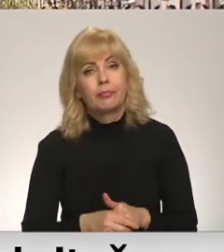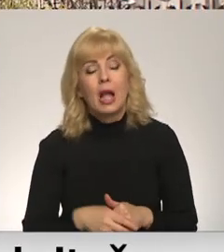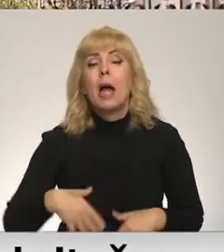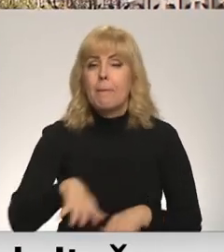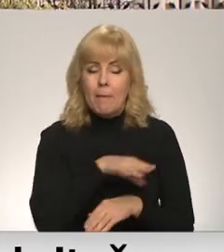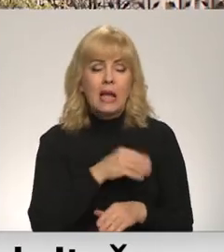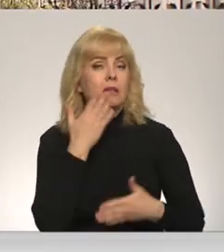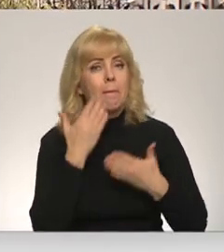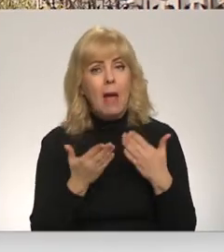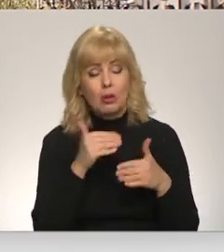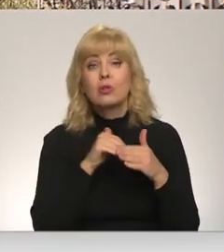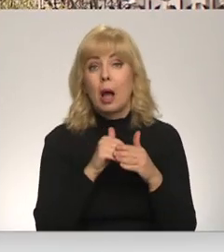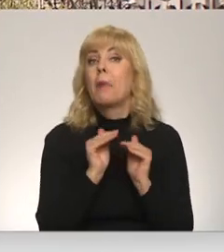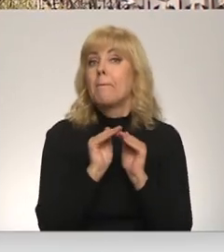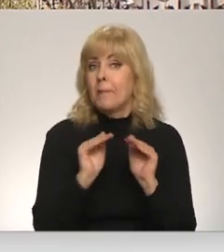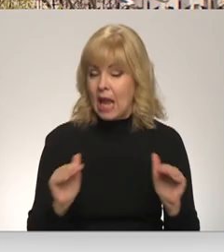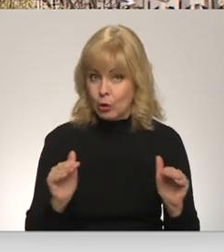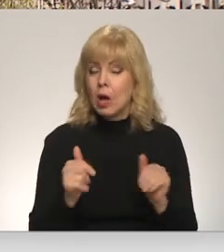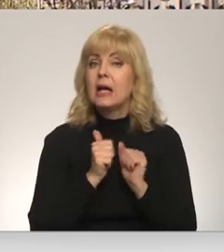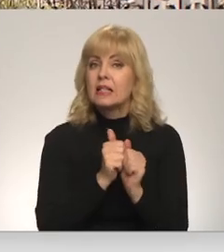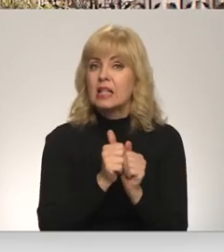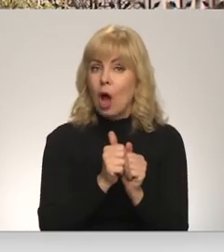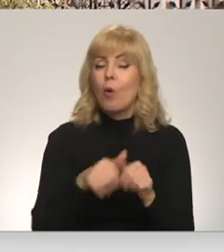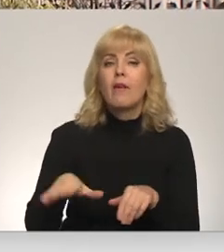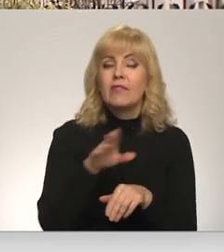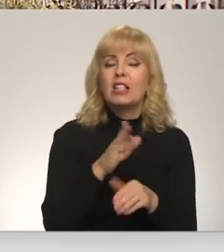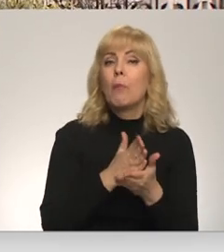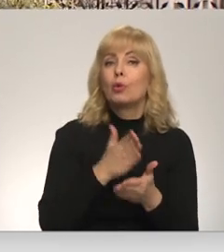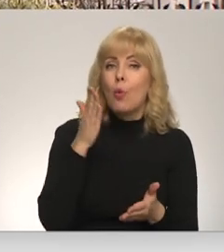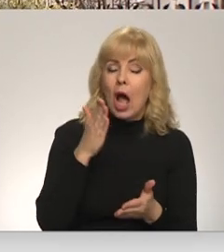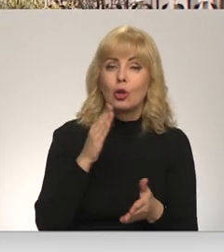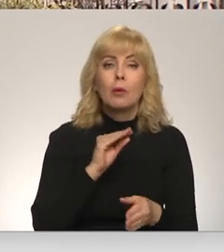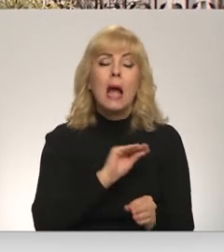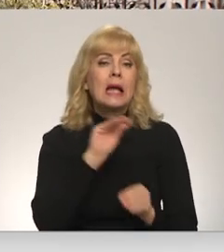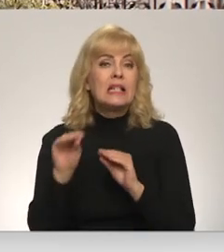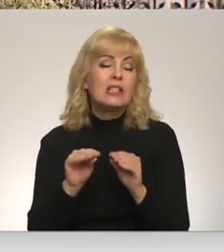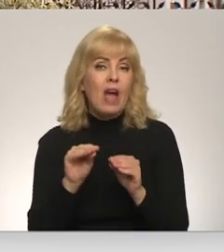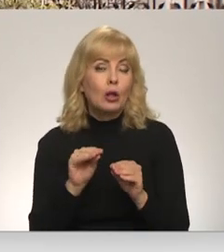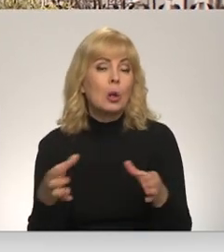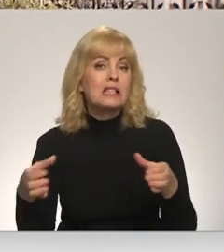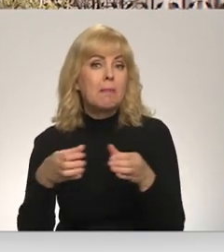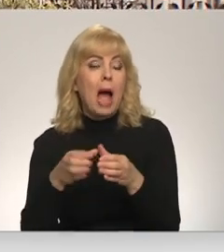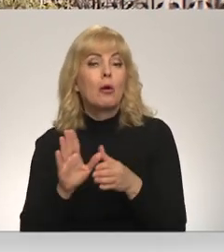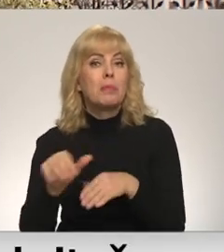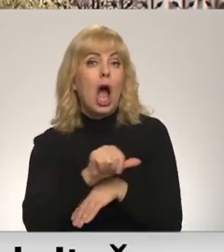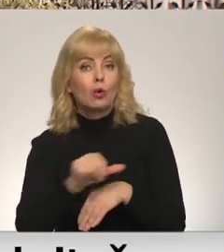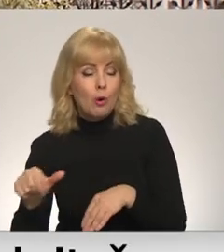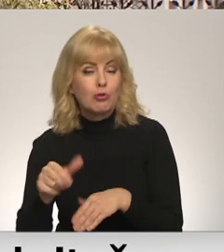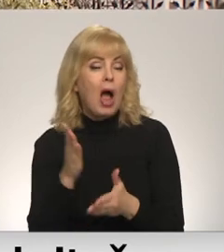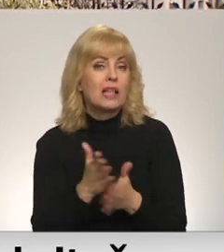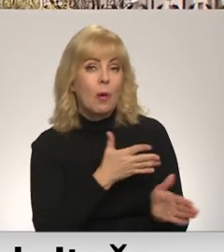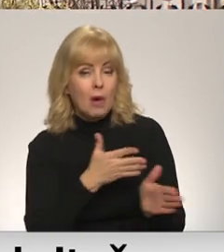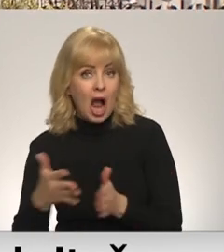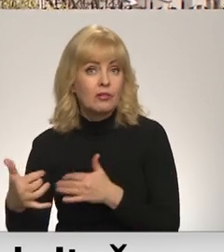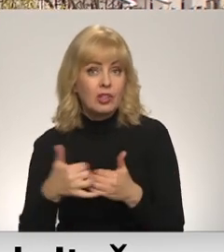Mēs mēģināsim saglabāt mieru. Mēs sekojam visiem incidentiem un izvietojam spēkus to robežai. Esam gatavi cīnīties, ja